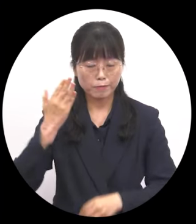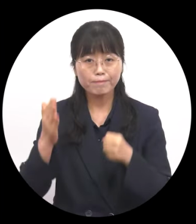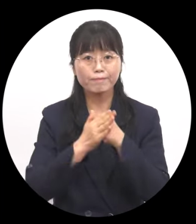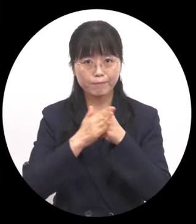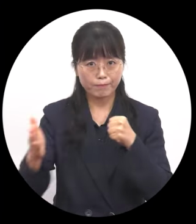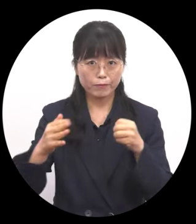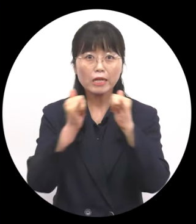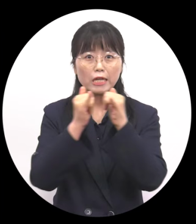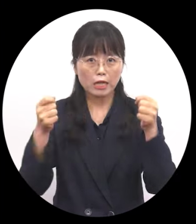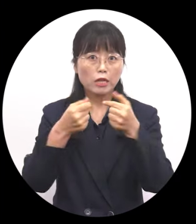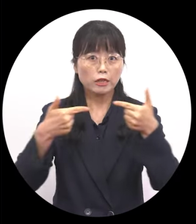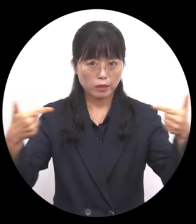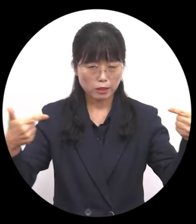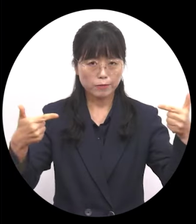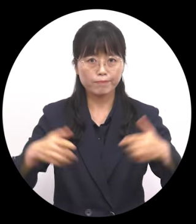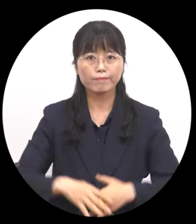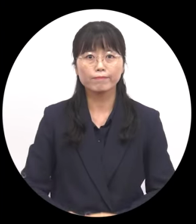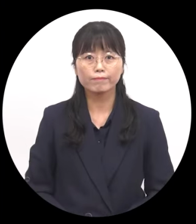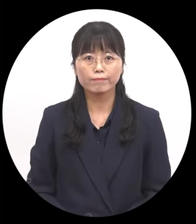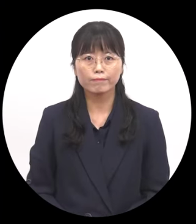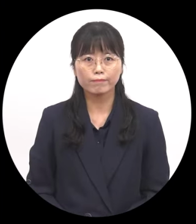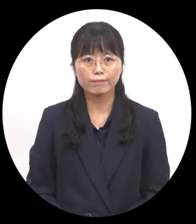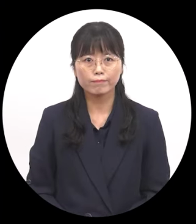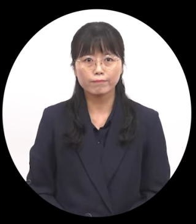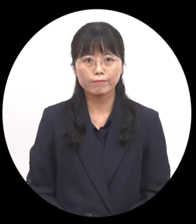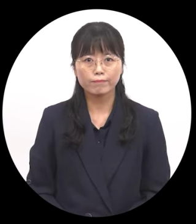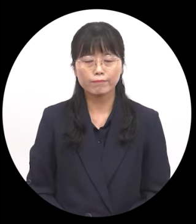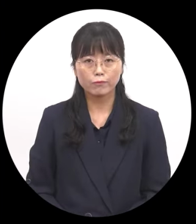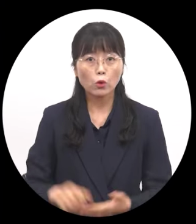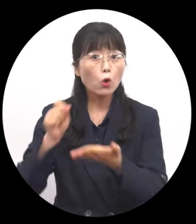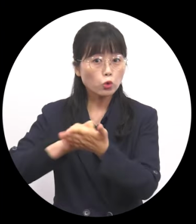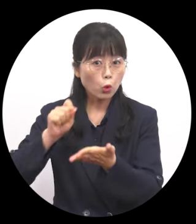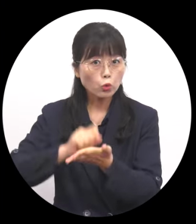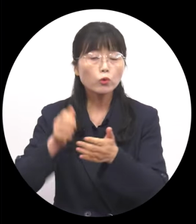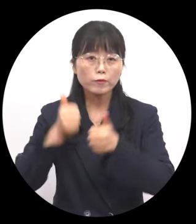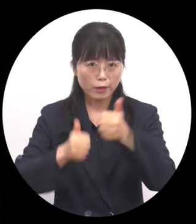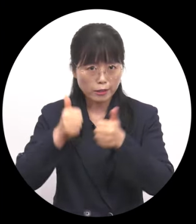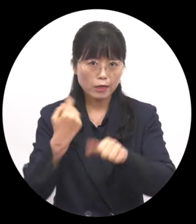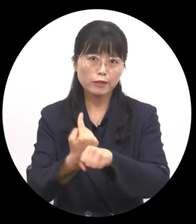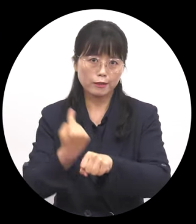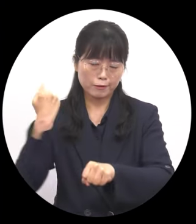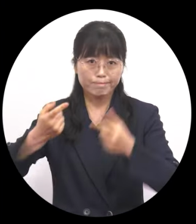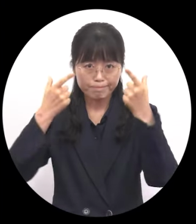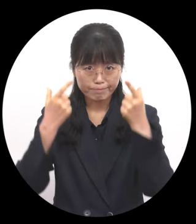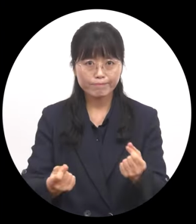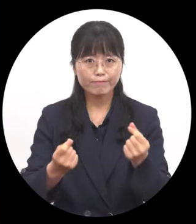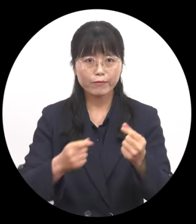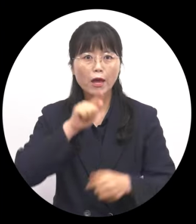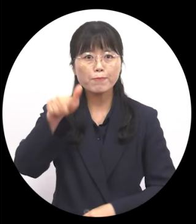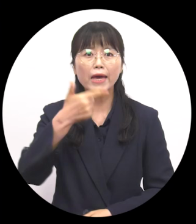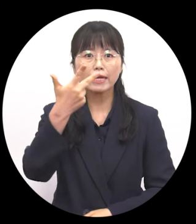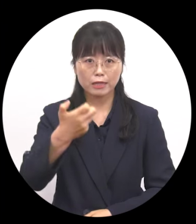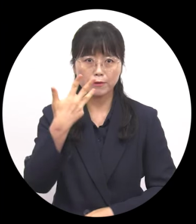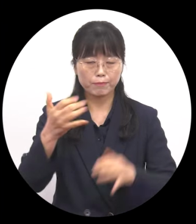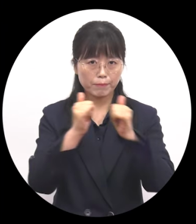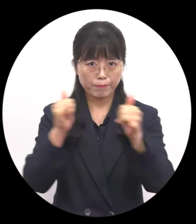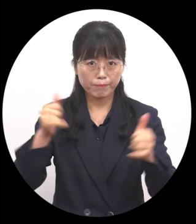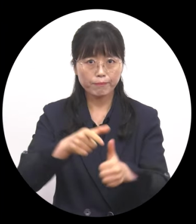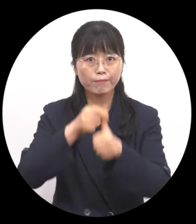때문에 인원이 늘었다라고 보실 수 있습니다. 논술전형은 작년과 동일하게